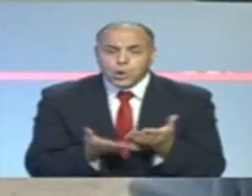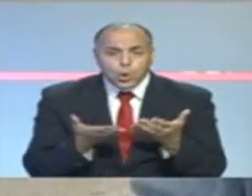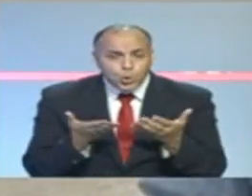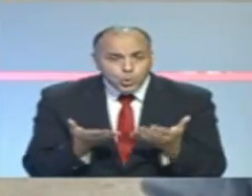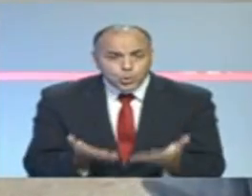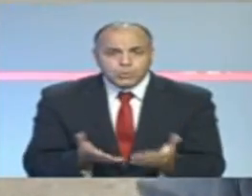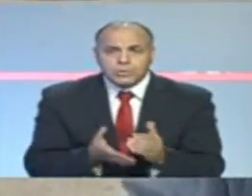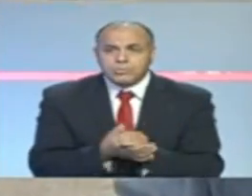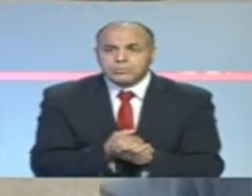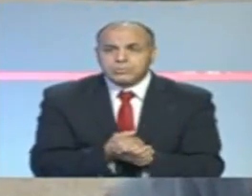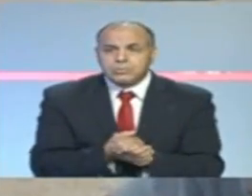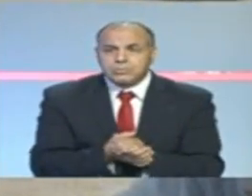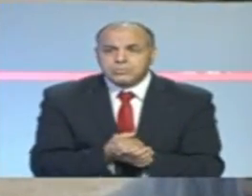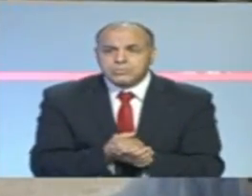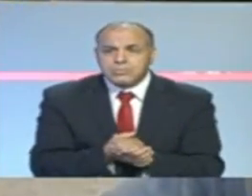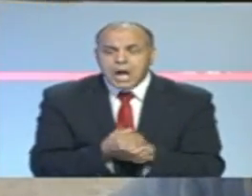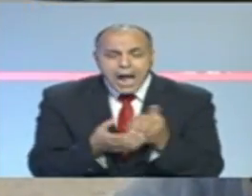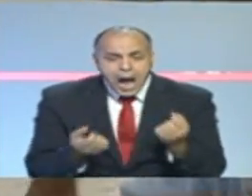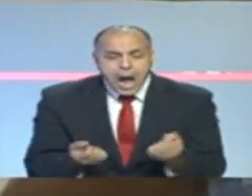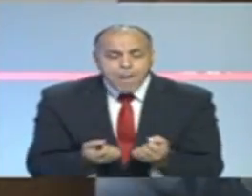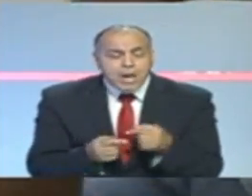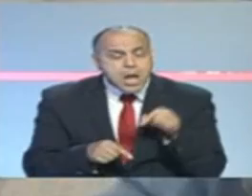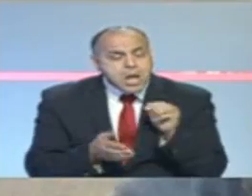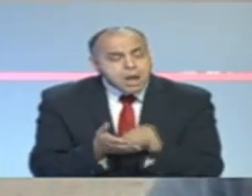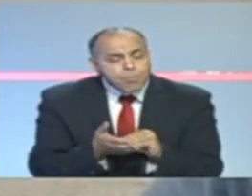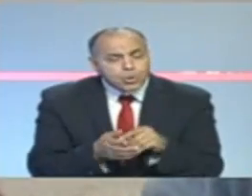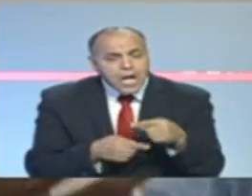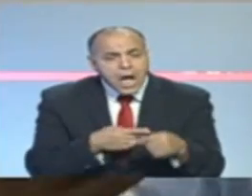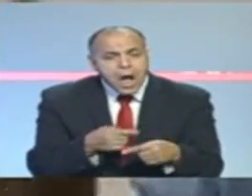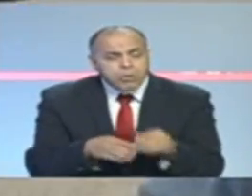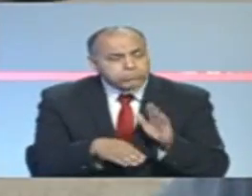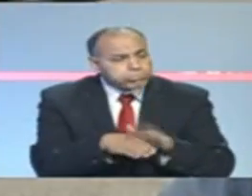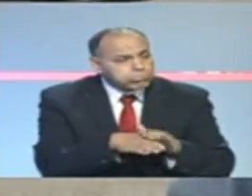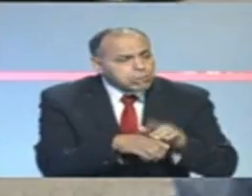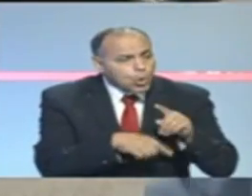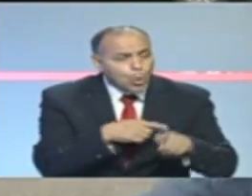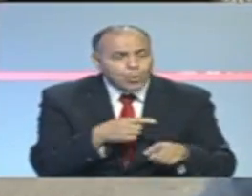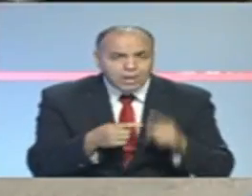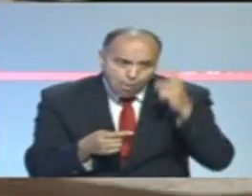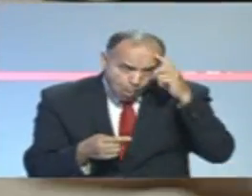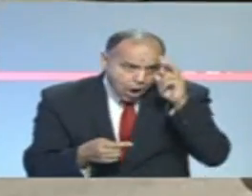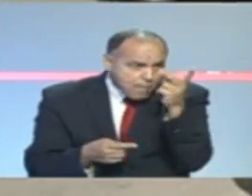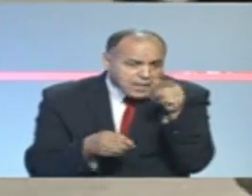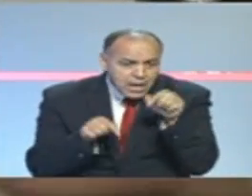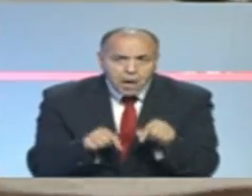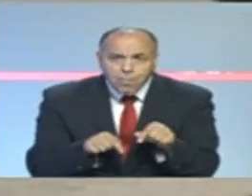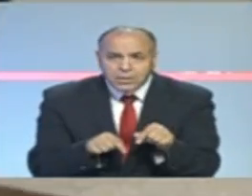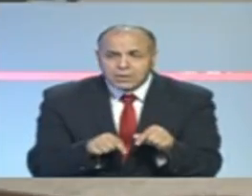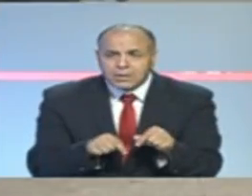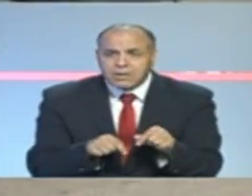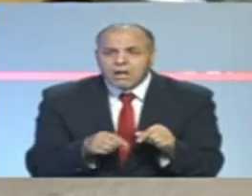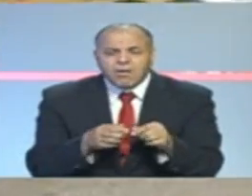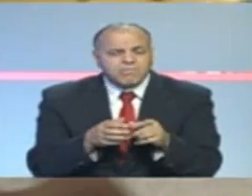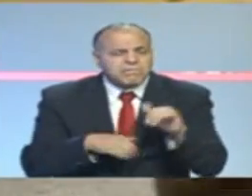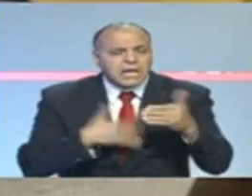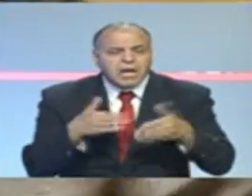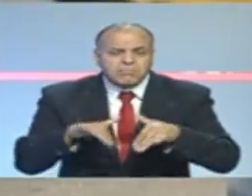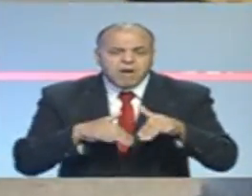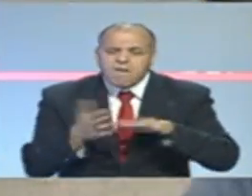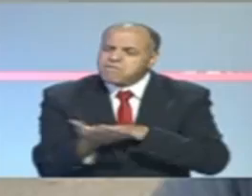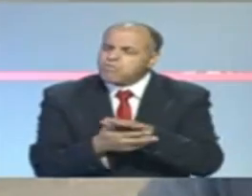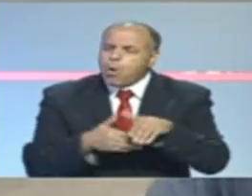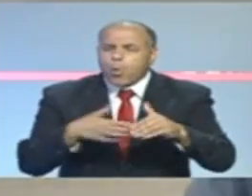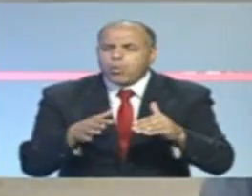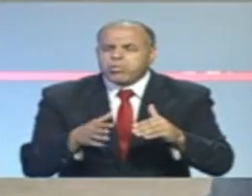إذا ما صارولناش حملات كيف هكا وما صارولناش وعي وبدلنا العقلية نتاع راهو فوق ساعتها مجرى في الكيس،